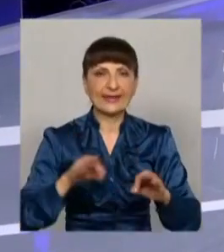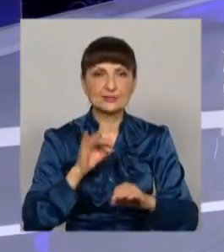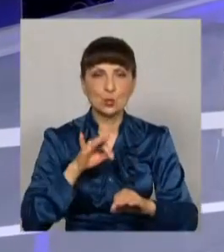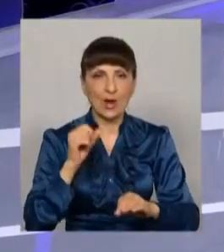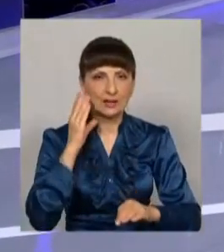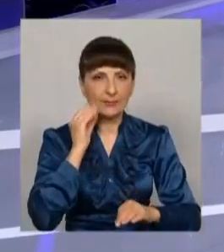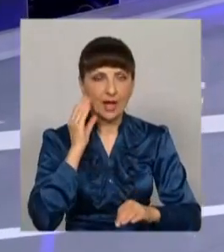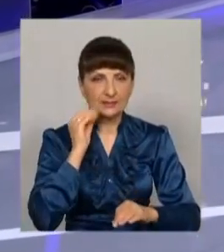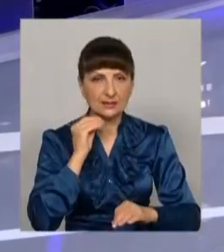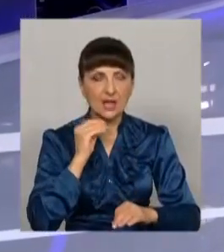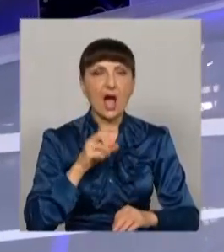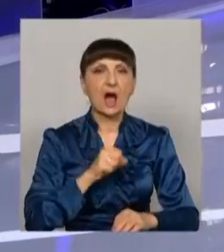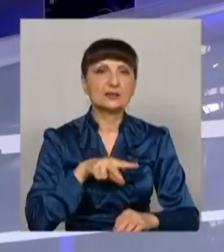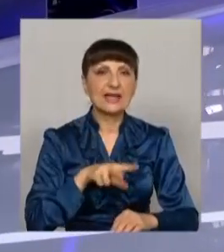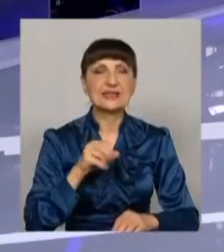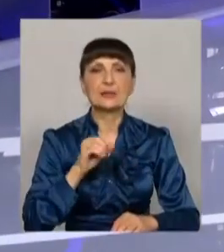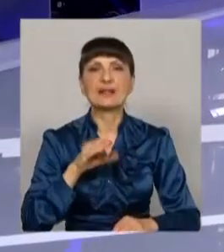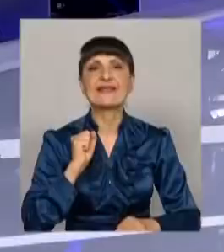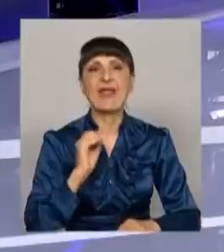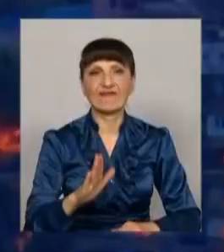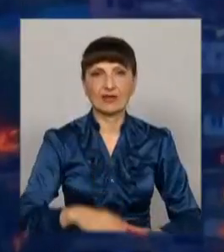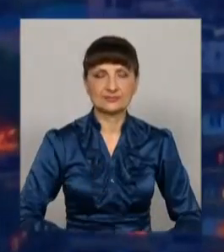Алматы Гипрогор-1 Алтаем Сатыбалдиевым.